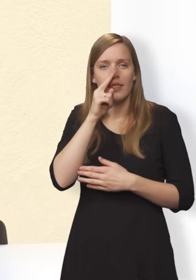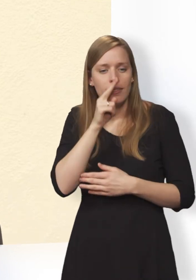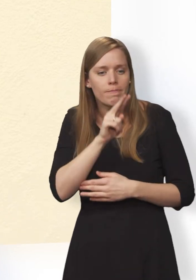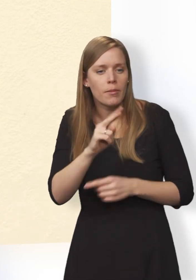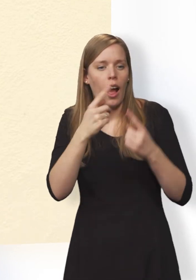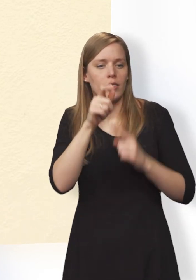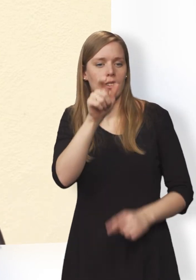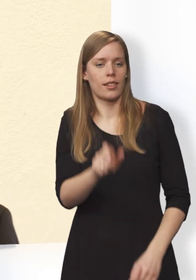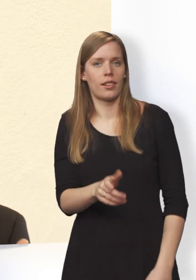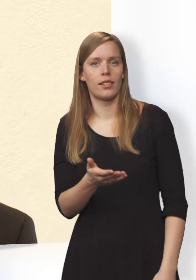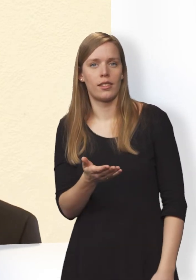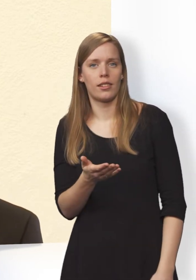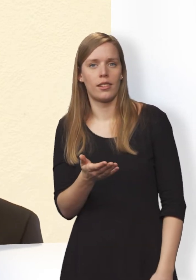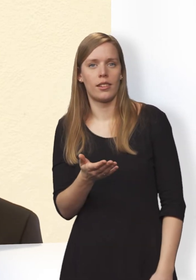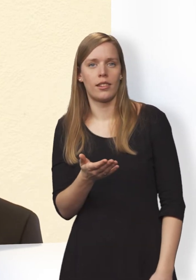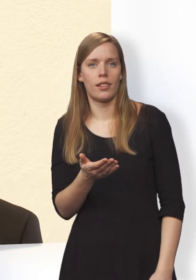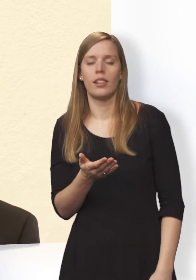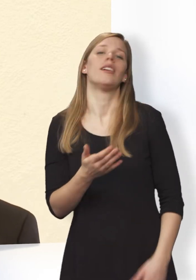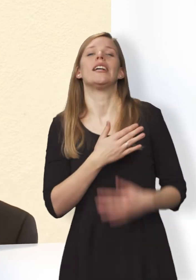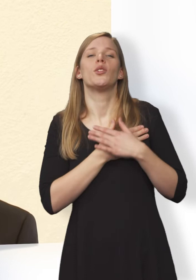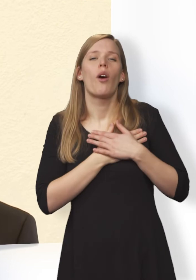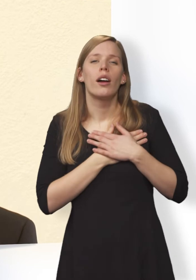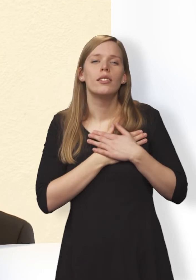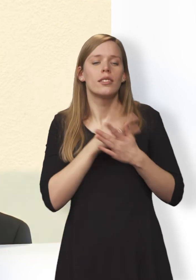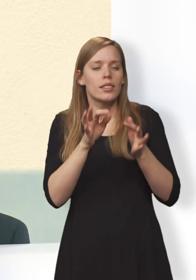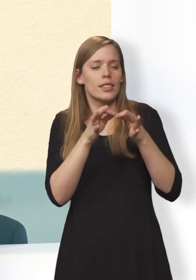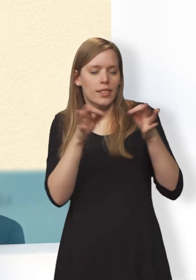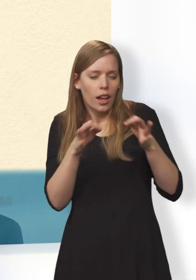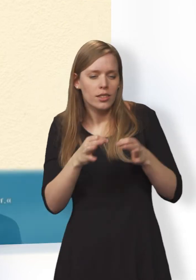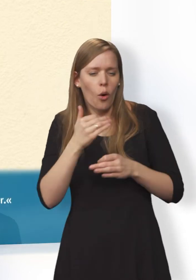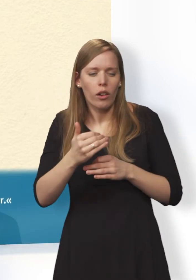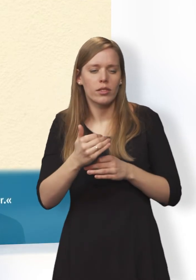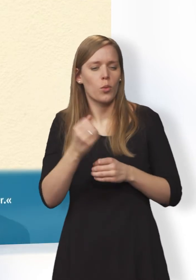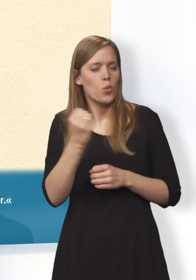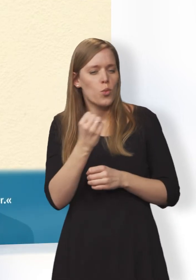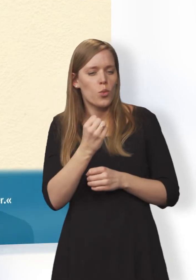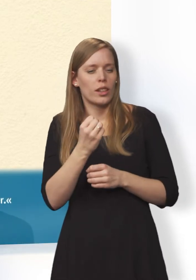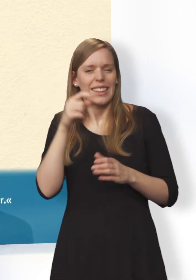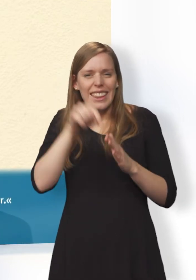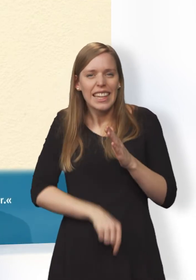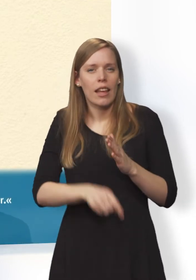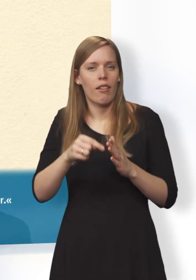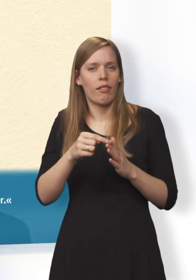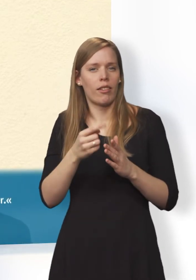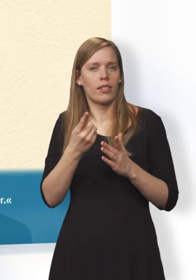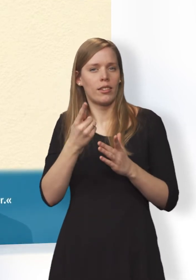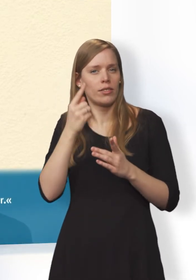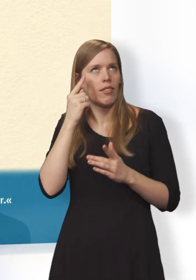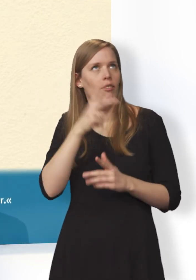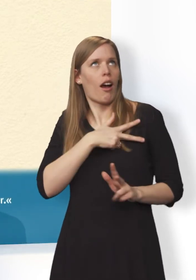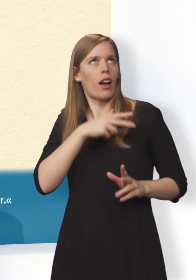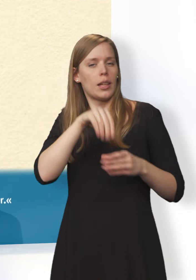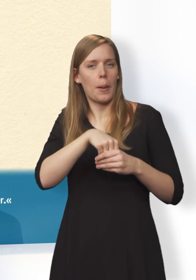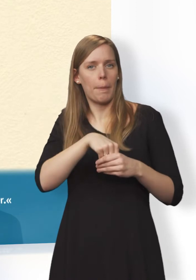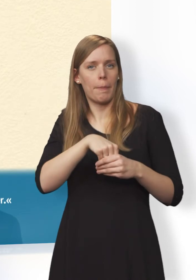johannes bringt in seinen sätzen dinge oft messerscharfe auf den punkt wer sagt er liebt gott und hasst